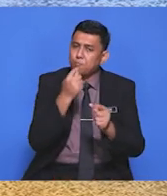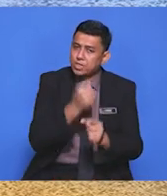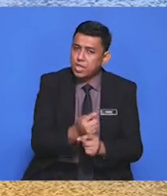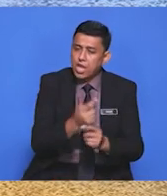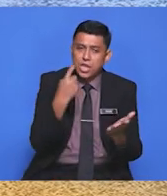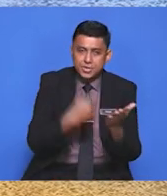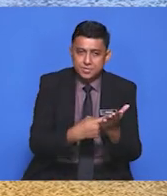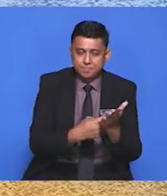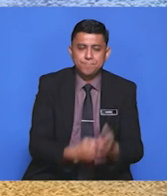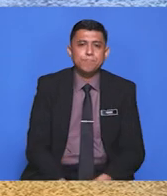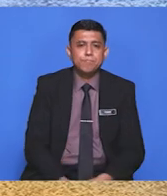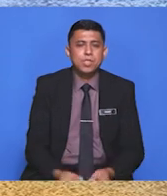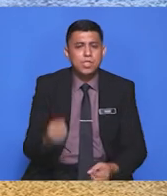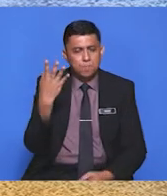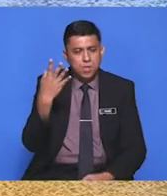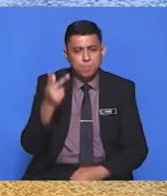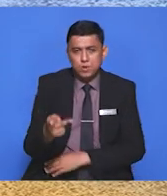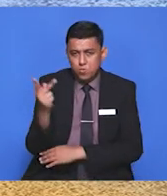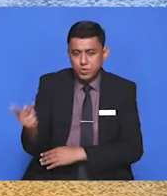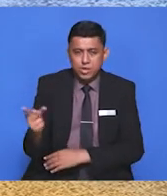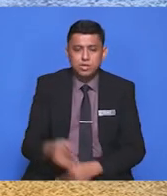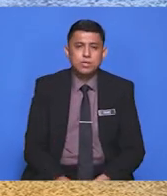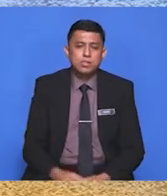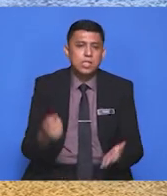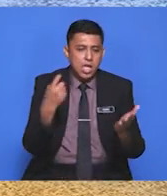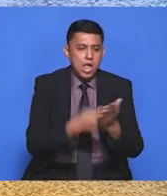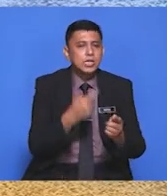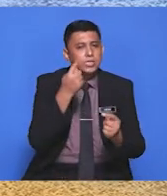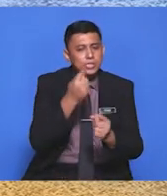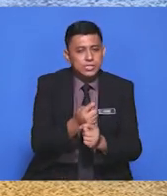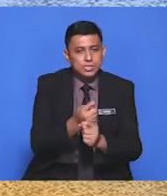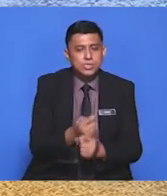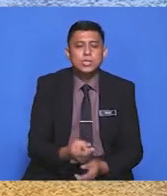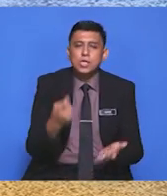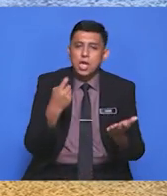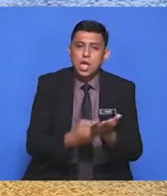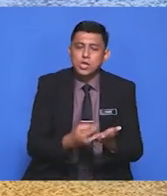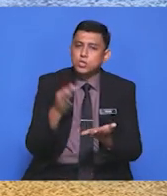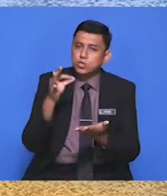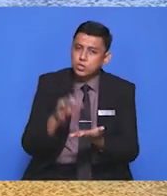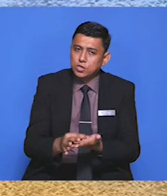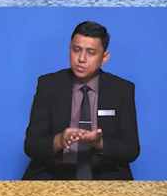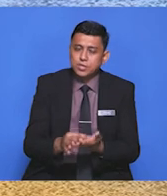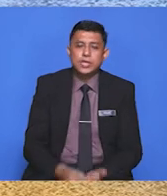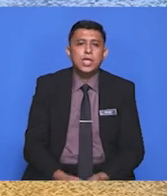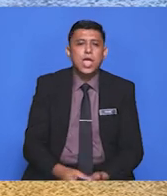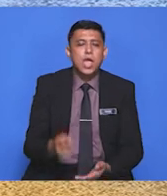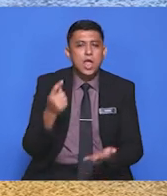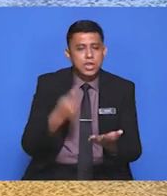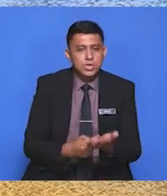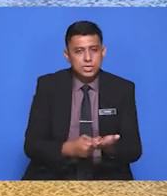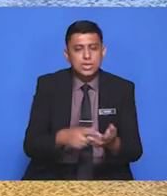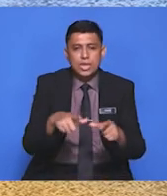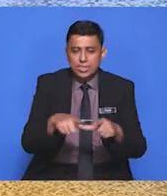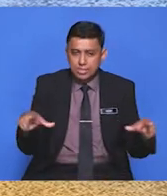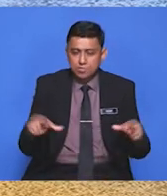menetapkan harga beberapa produk seperti harga tetap, harga shilling, harga lantai